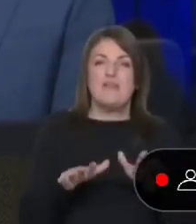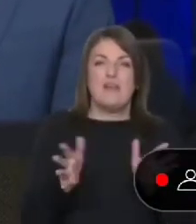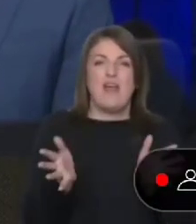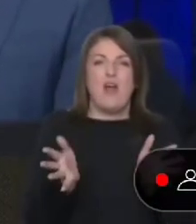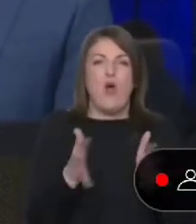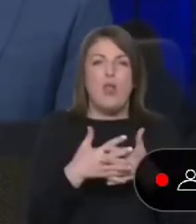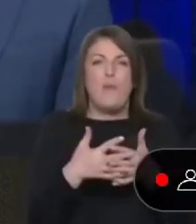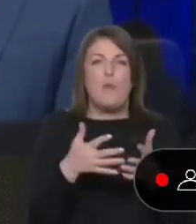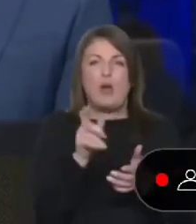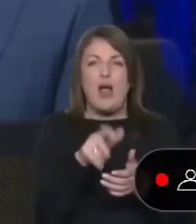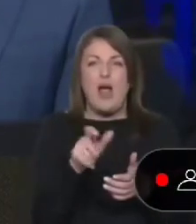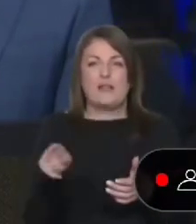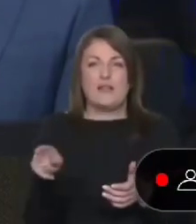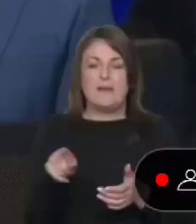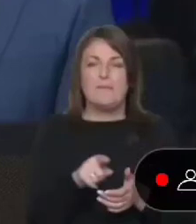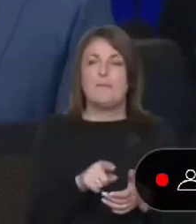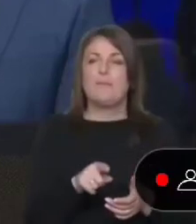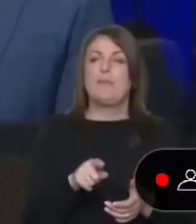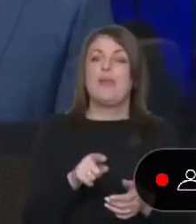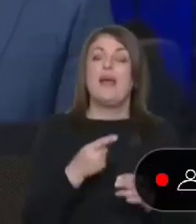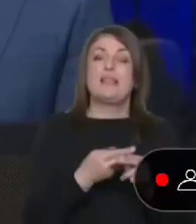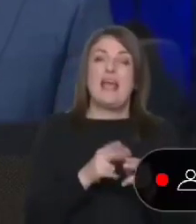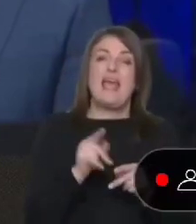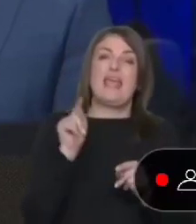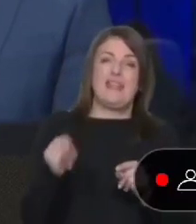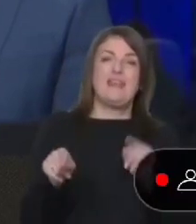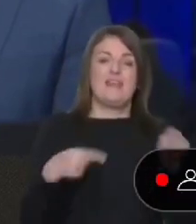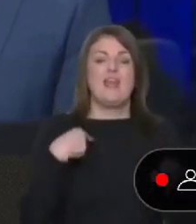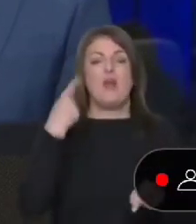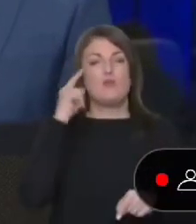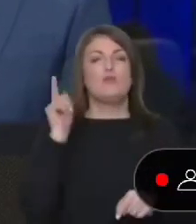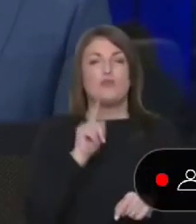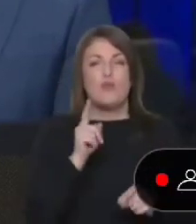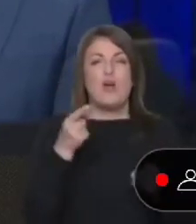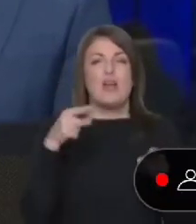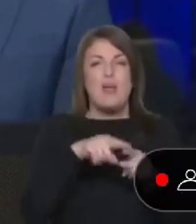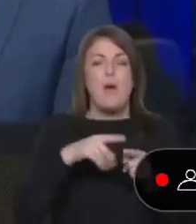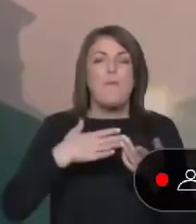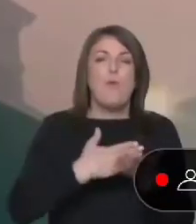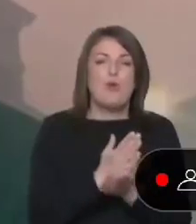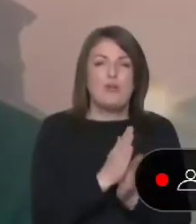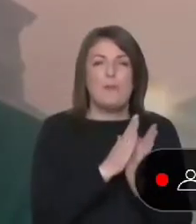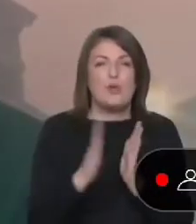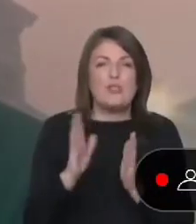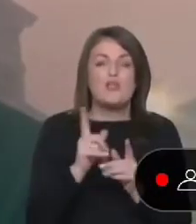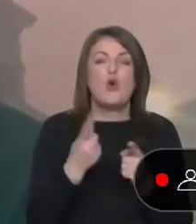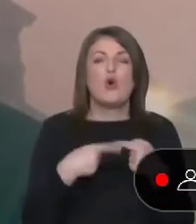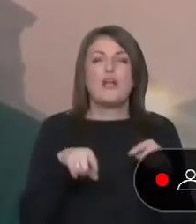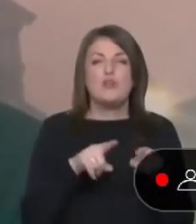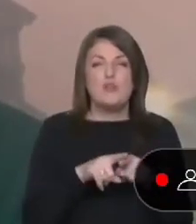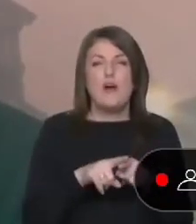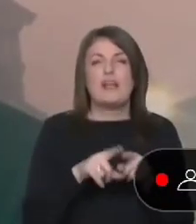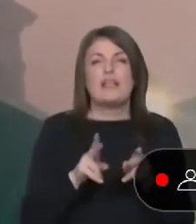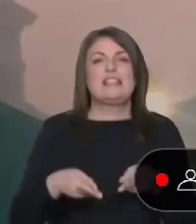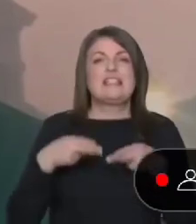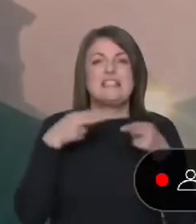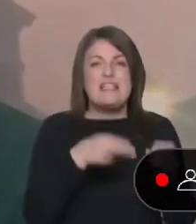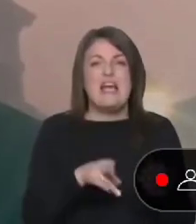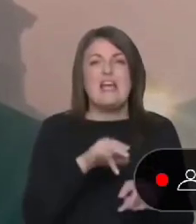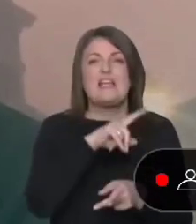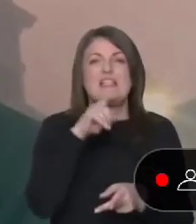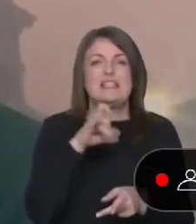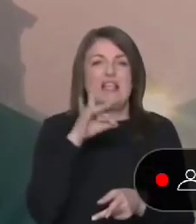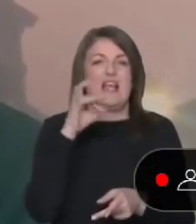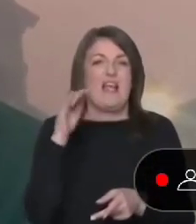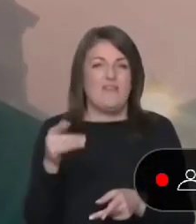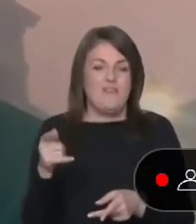колаборанти є і я думаю що саме політичні процеси організовували заїжджі з російської